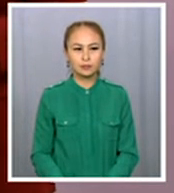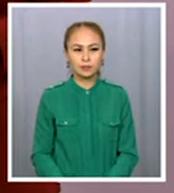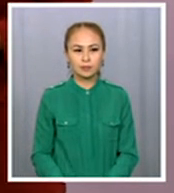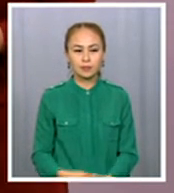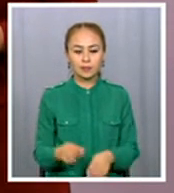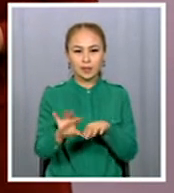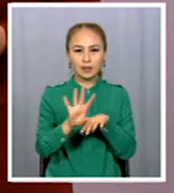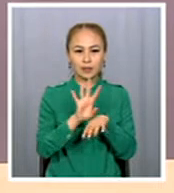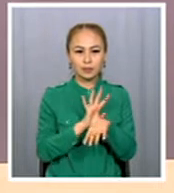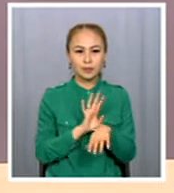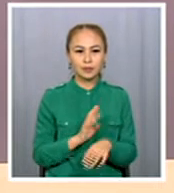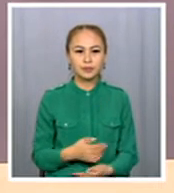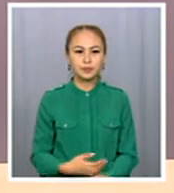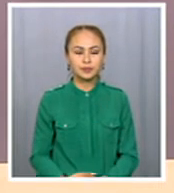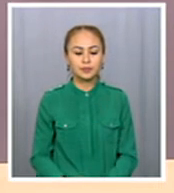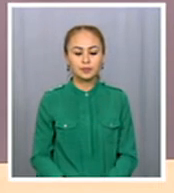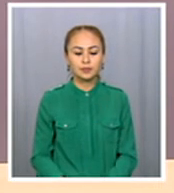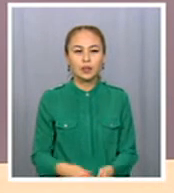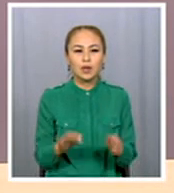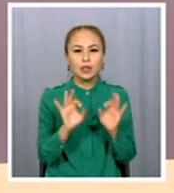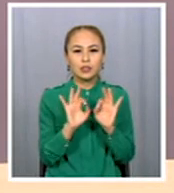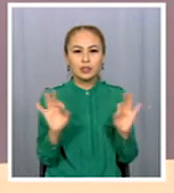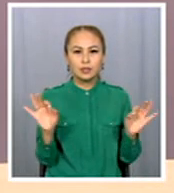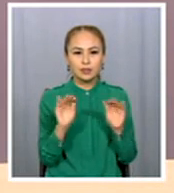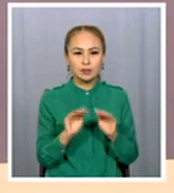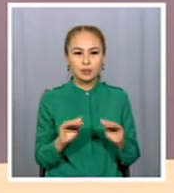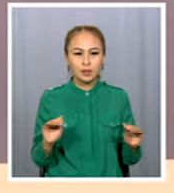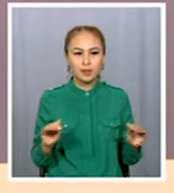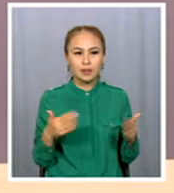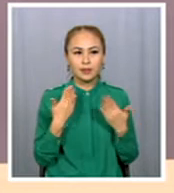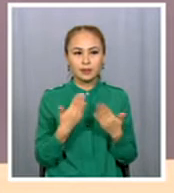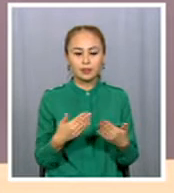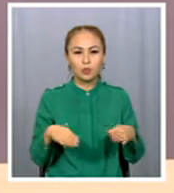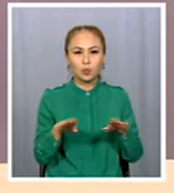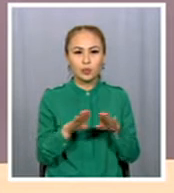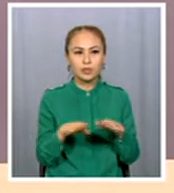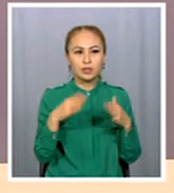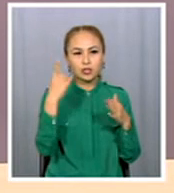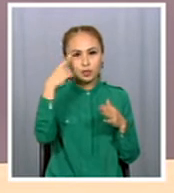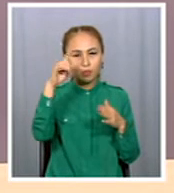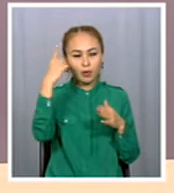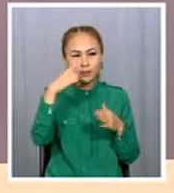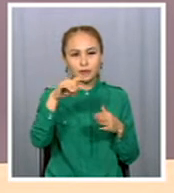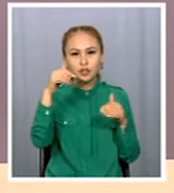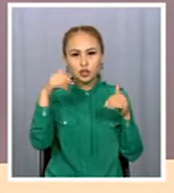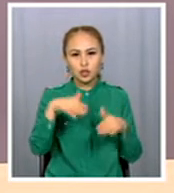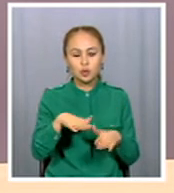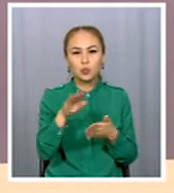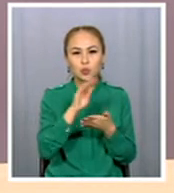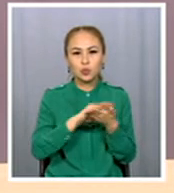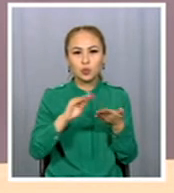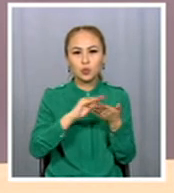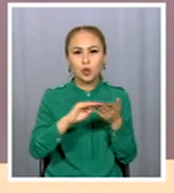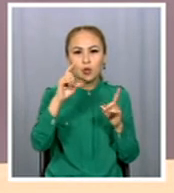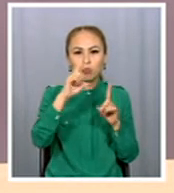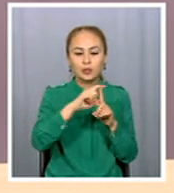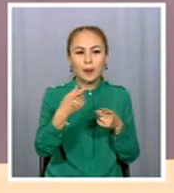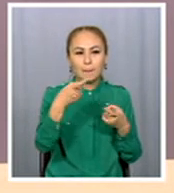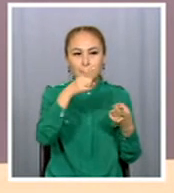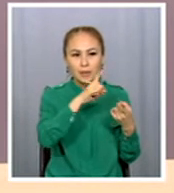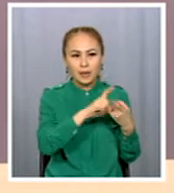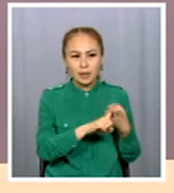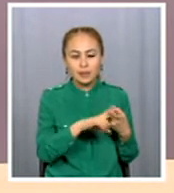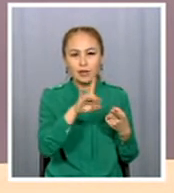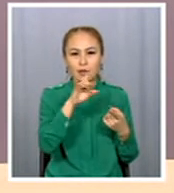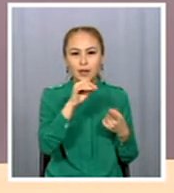кірпі екен. Жарайсыңдар, балалар. Ал енді осы жұмбақтың шешуіндегі сөзге байланысты